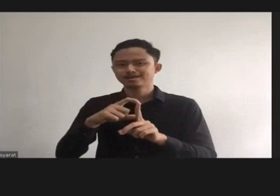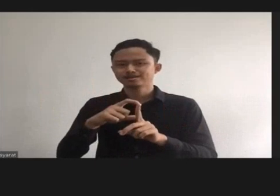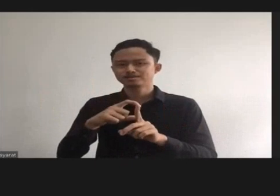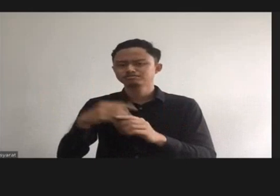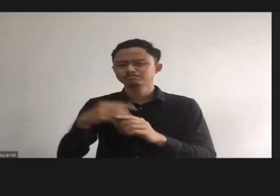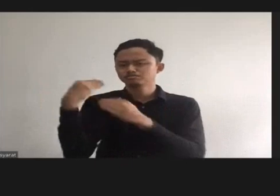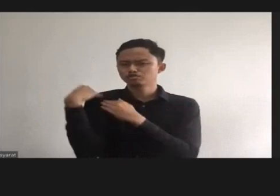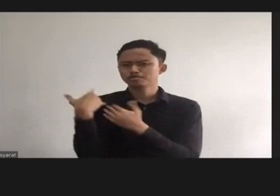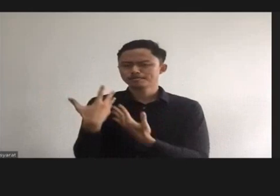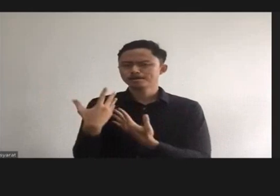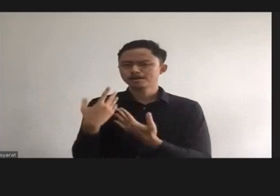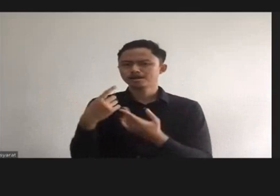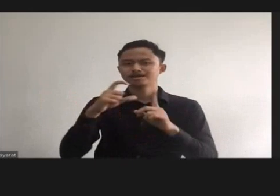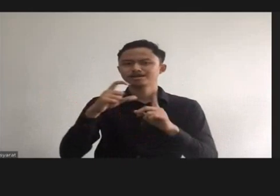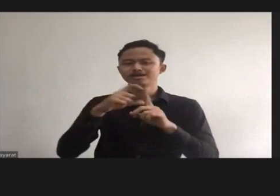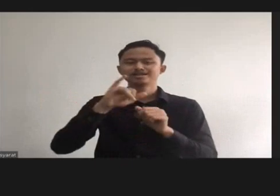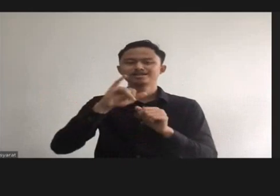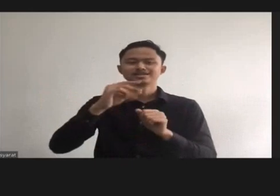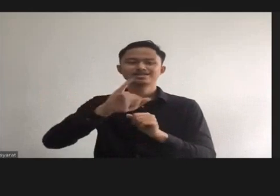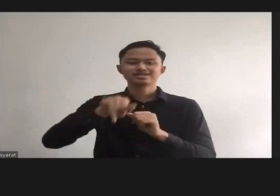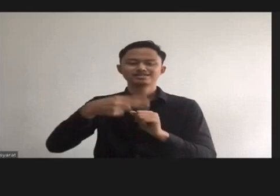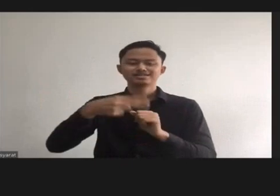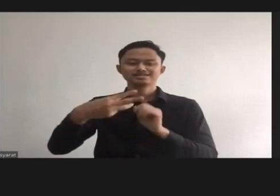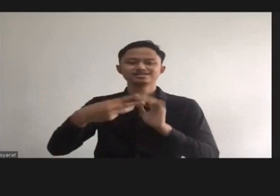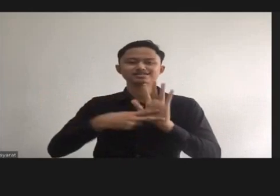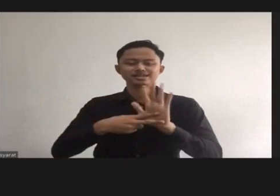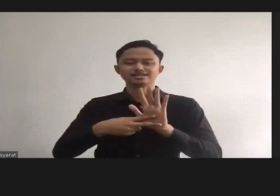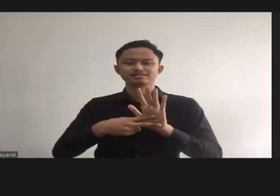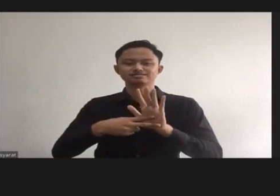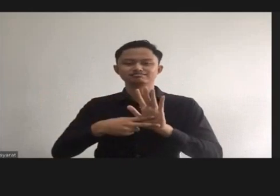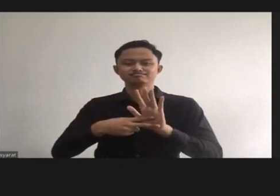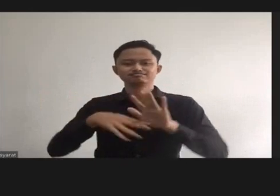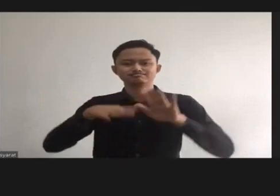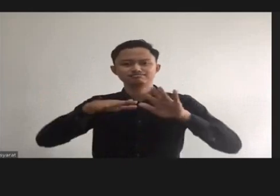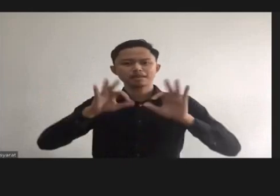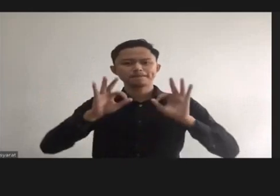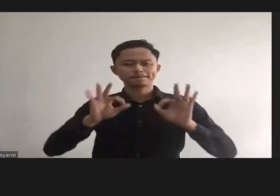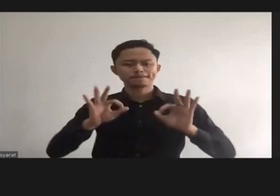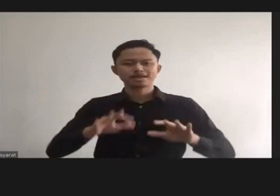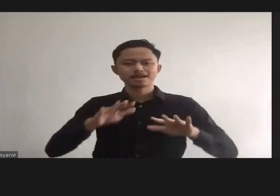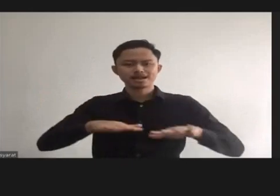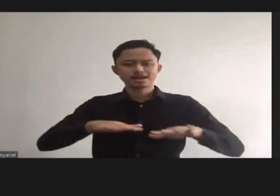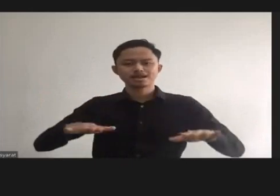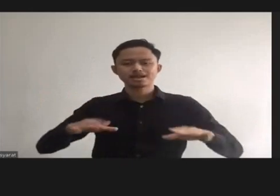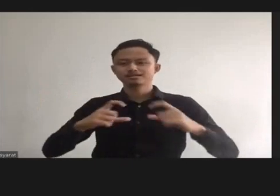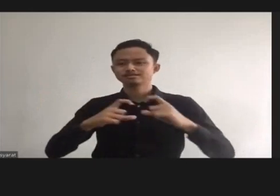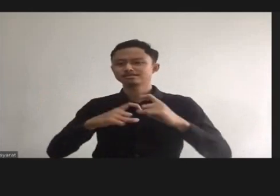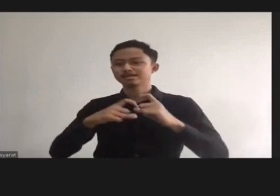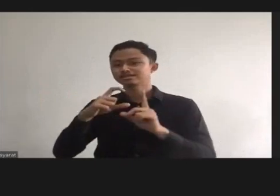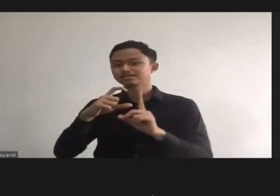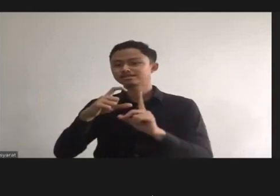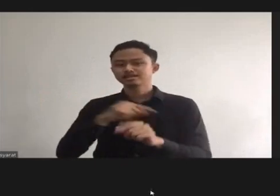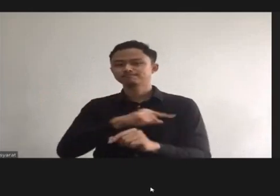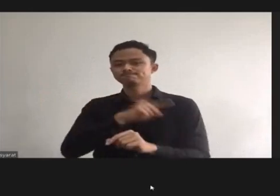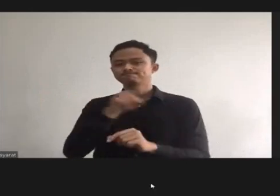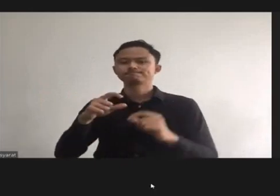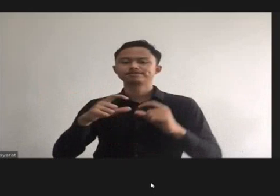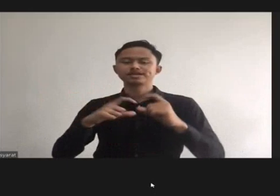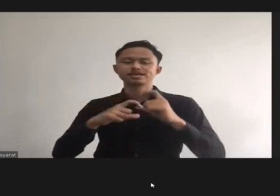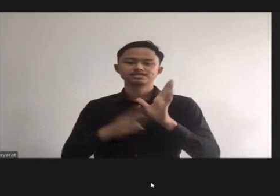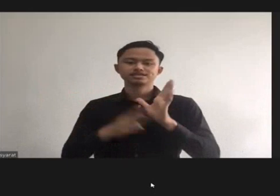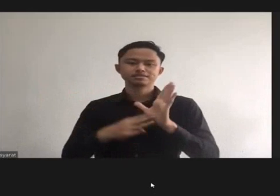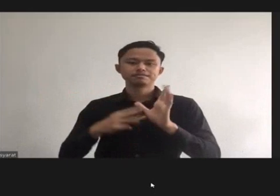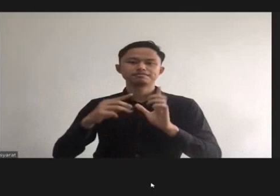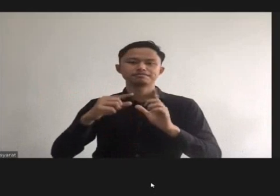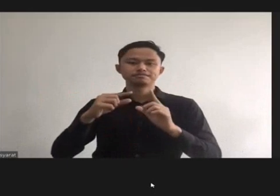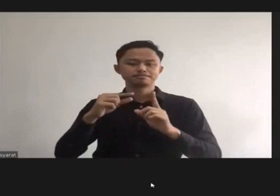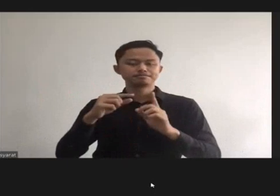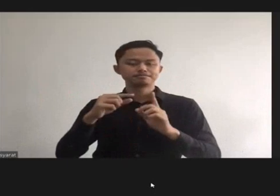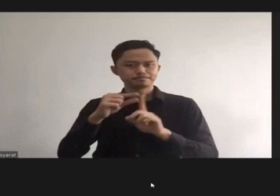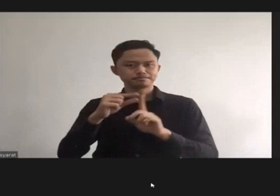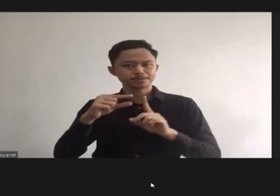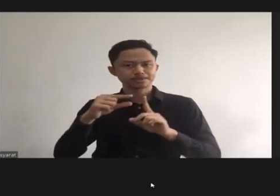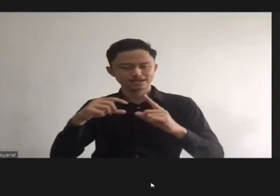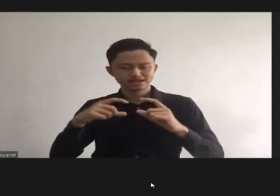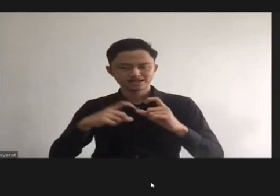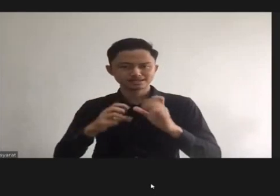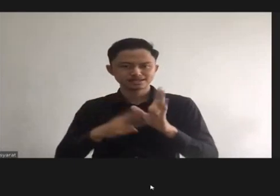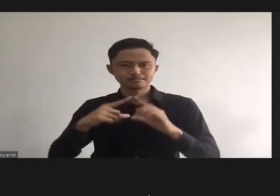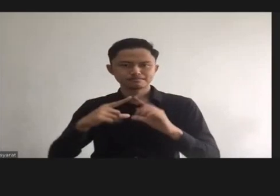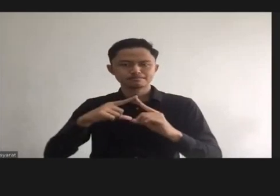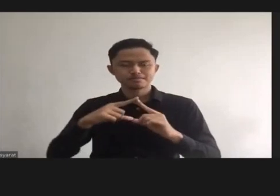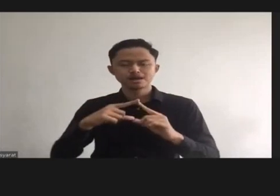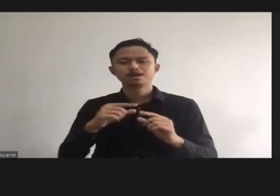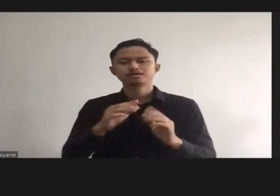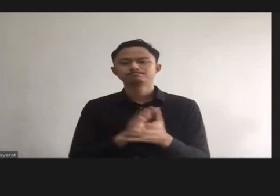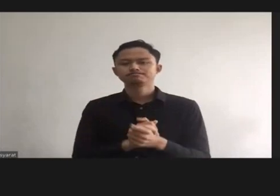Jenderal Pendidikan Anak Usia Dini, Pendidikan Dasar dan Menengah, Kementerian Pendidikan. Kemudian